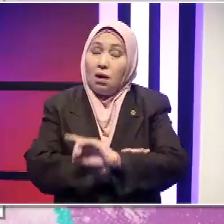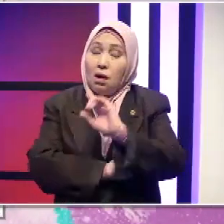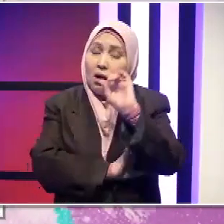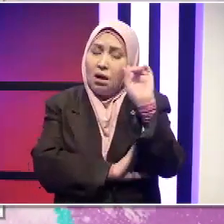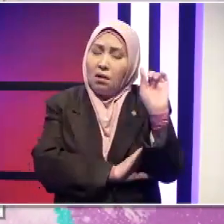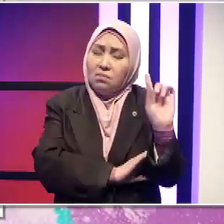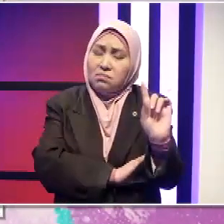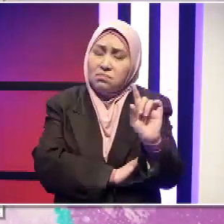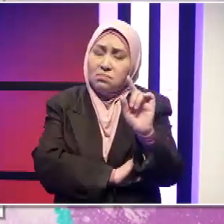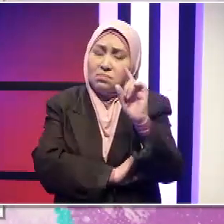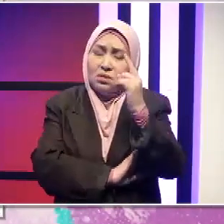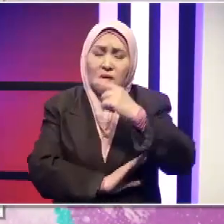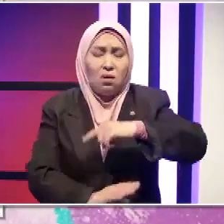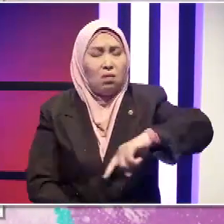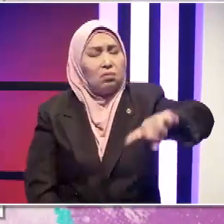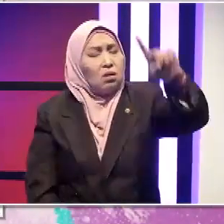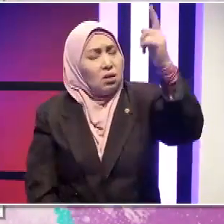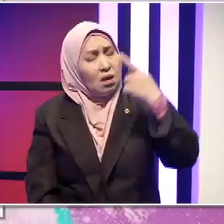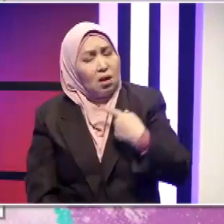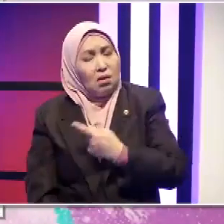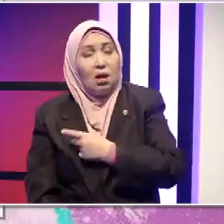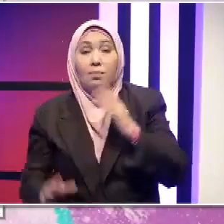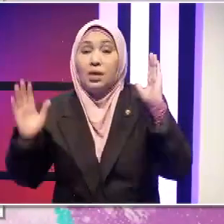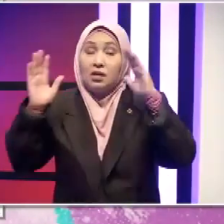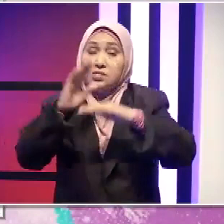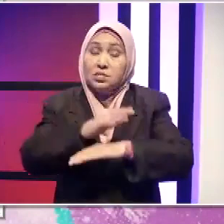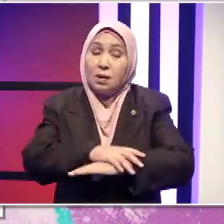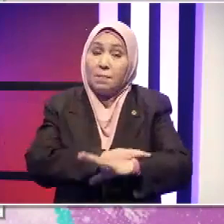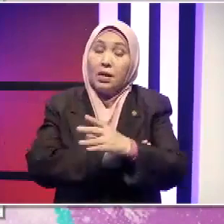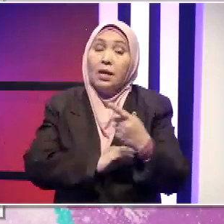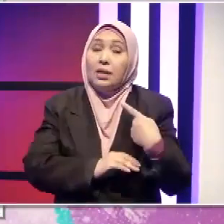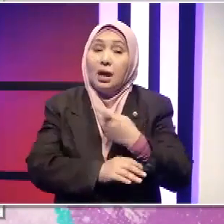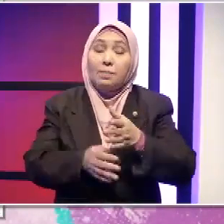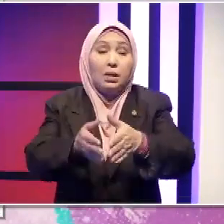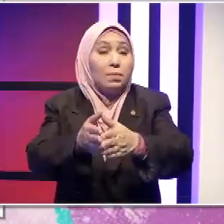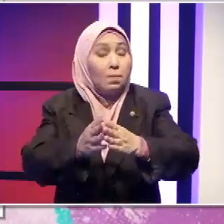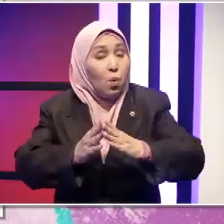Oh iya jannahmu Duh waiyyakanastain